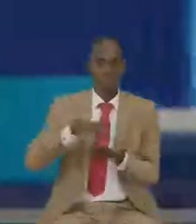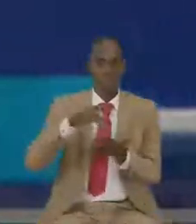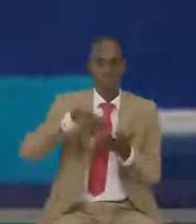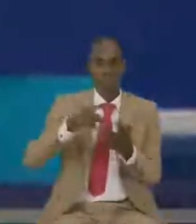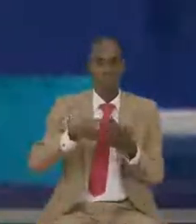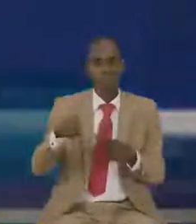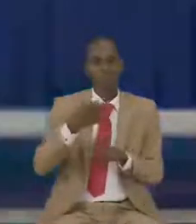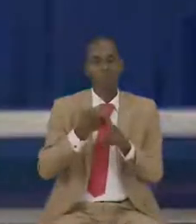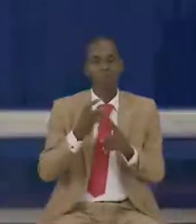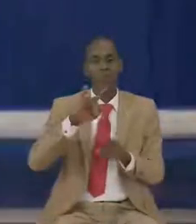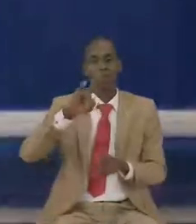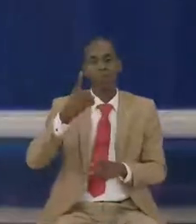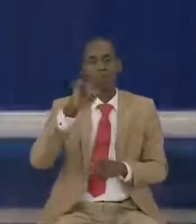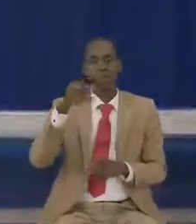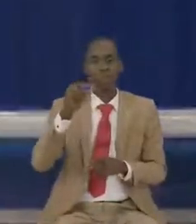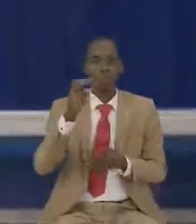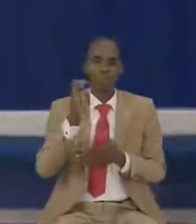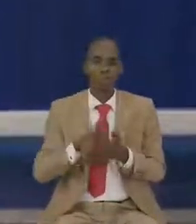Jean, chapitre 1.